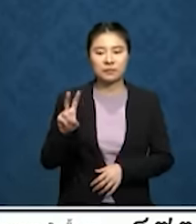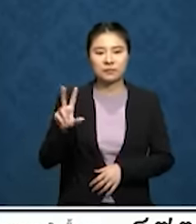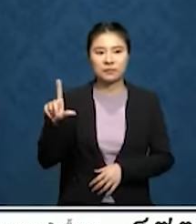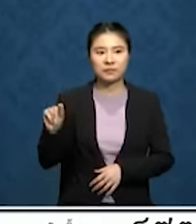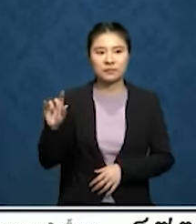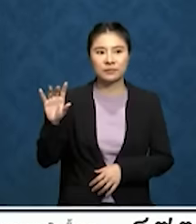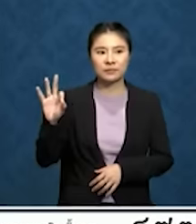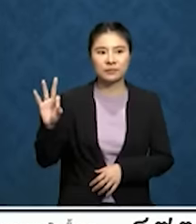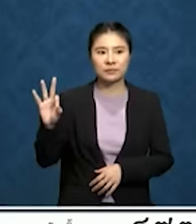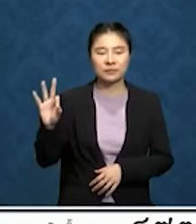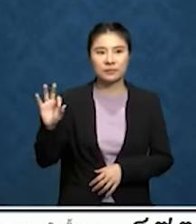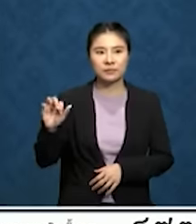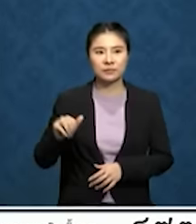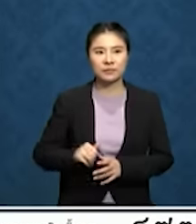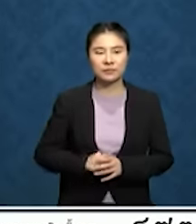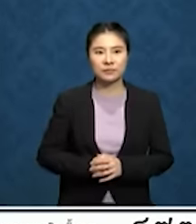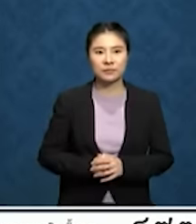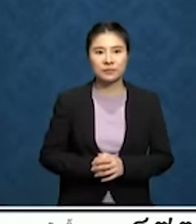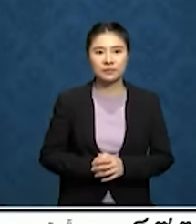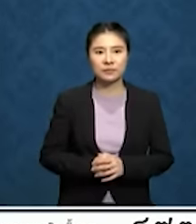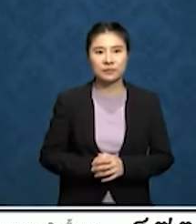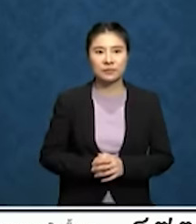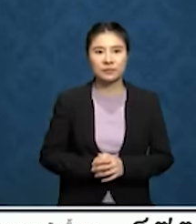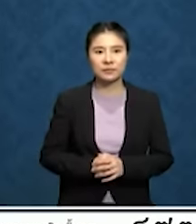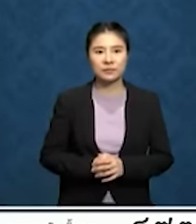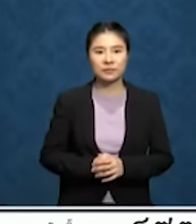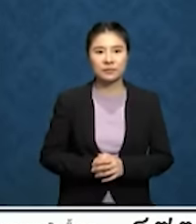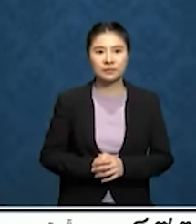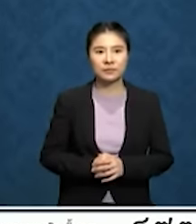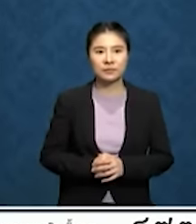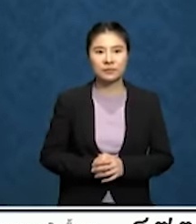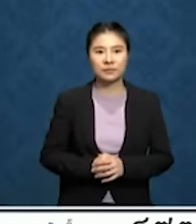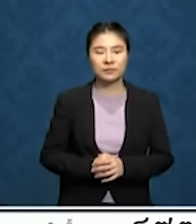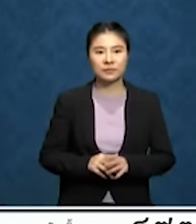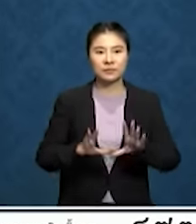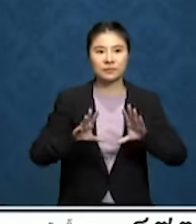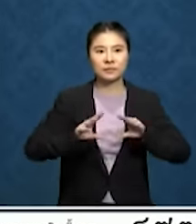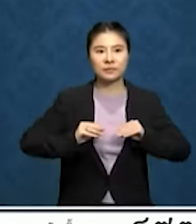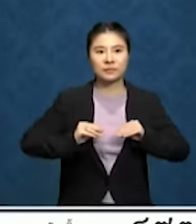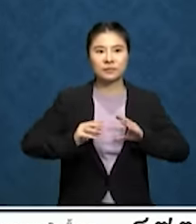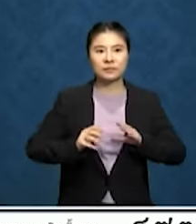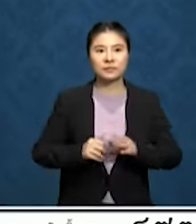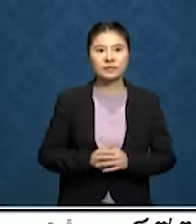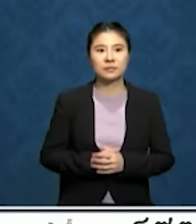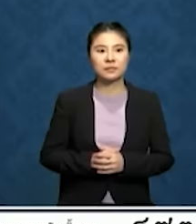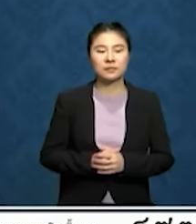229นางสาวปิยนุชยินดีสุข ยนุชเห็นชอบค่ะ